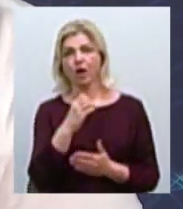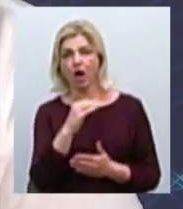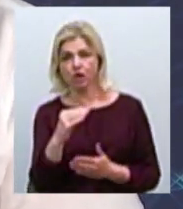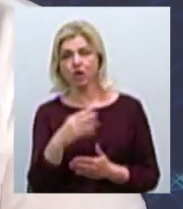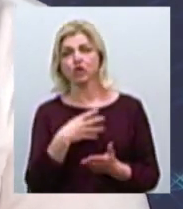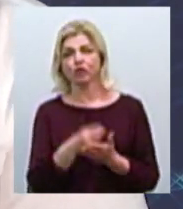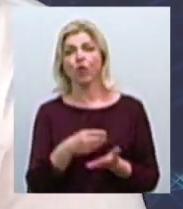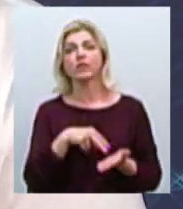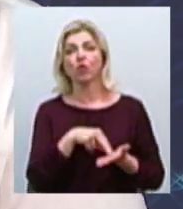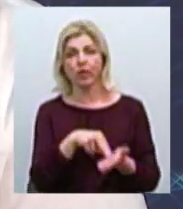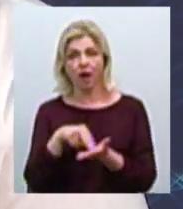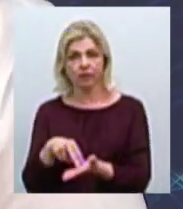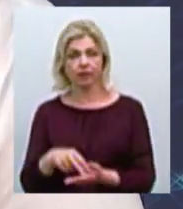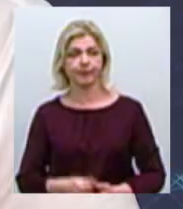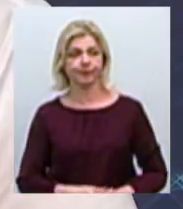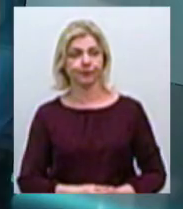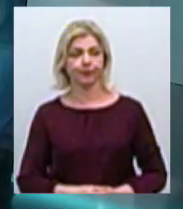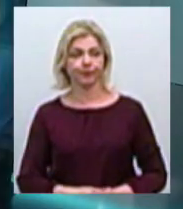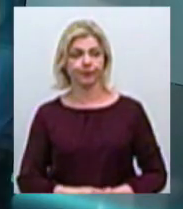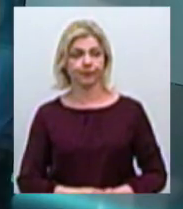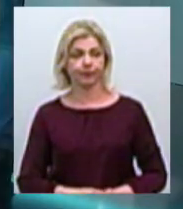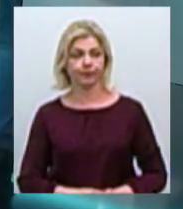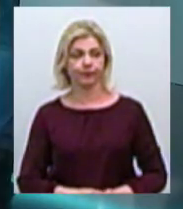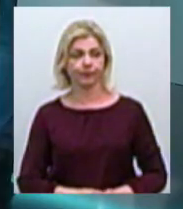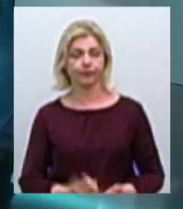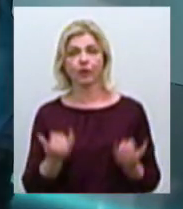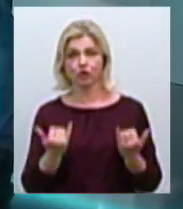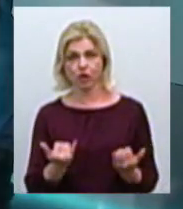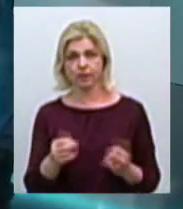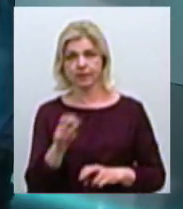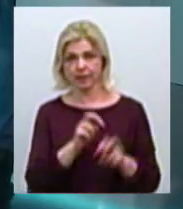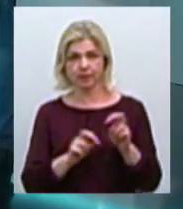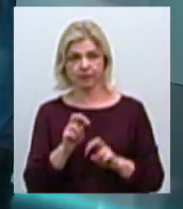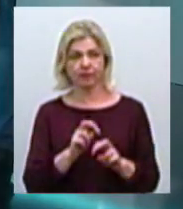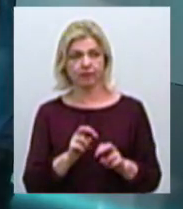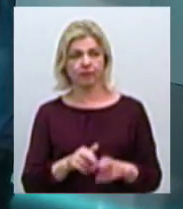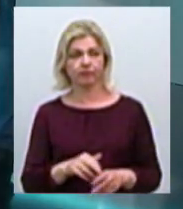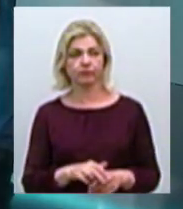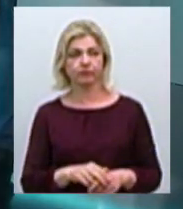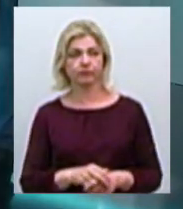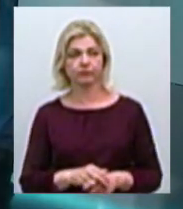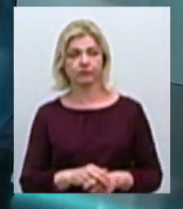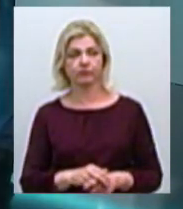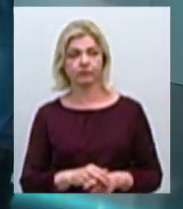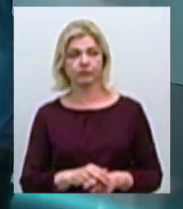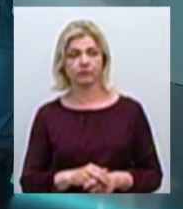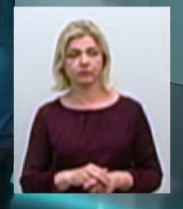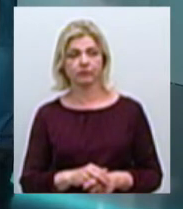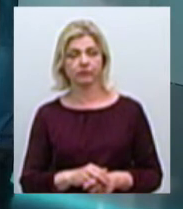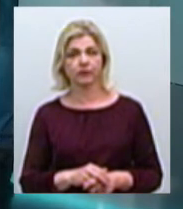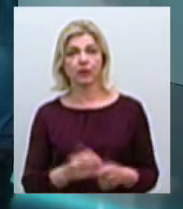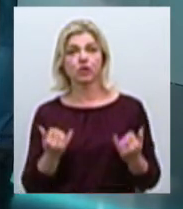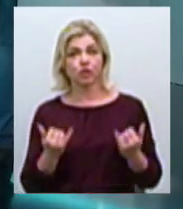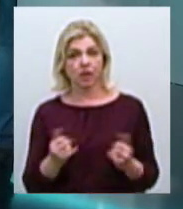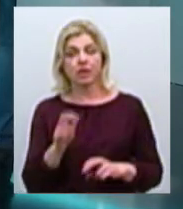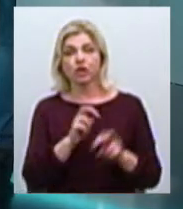стоянка все-таки. Я сам это имею на увазе. Своя база. Мы сейчас ищем территорию. Свои лекари, дорогие. Конечно. Значит, мы сейчас